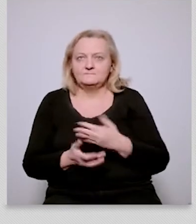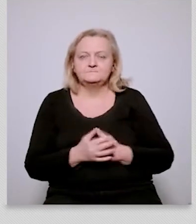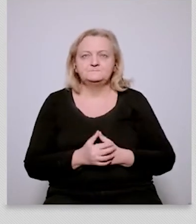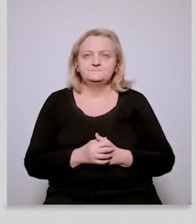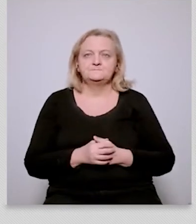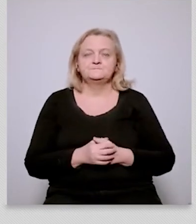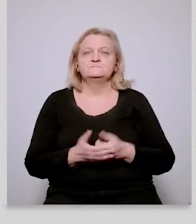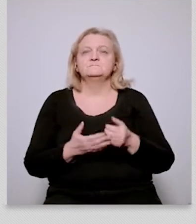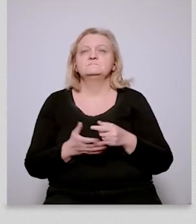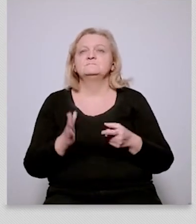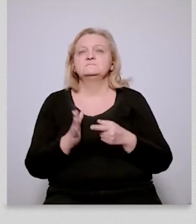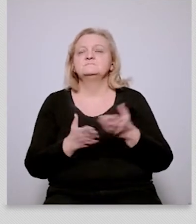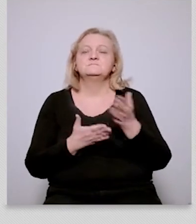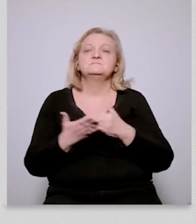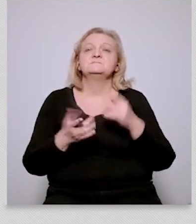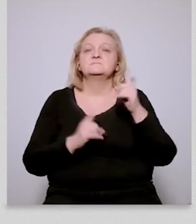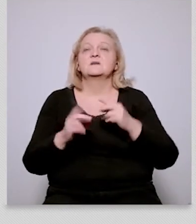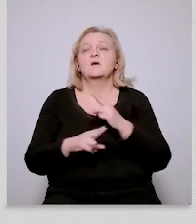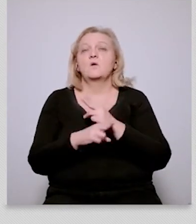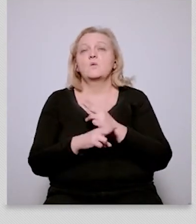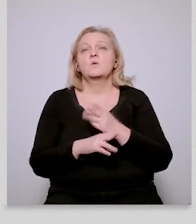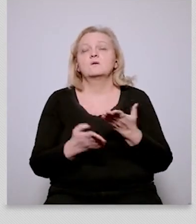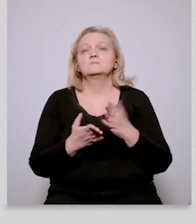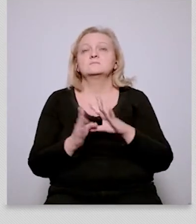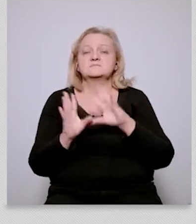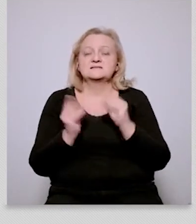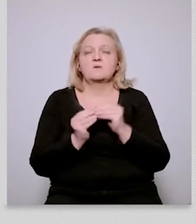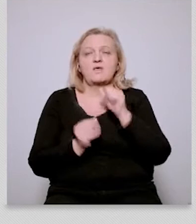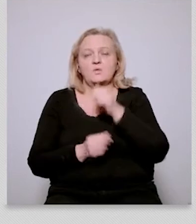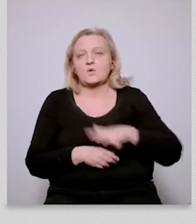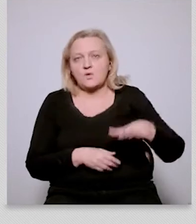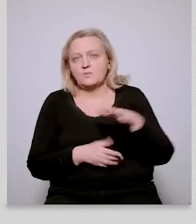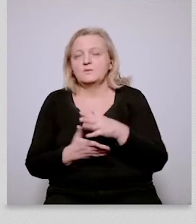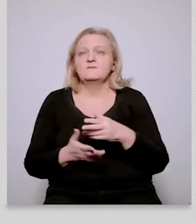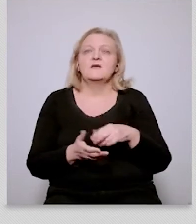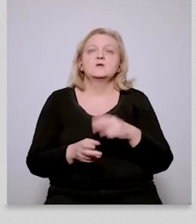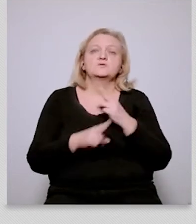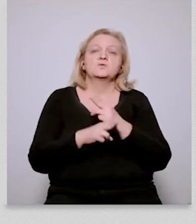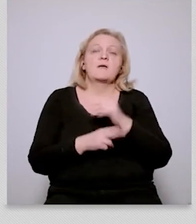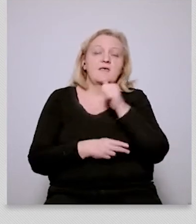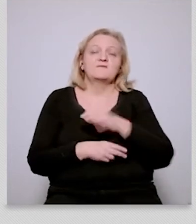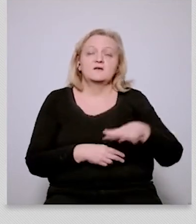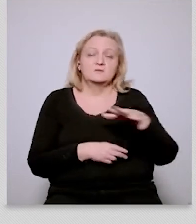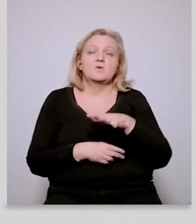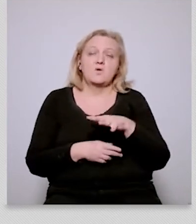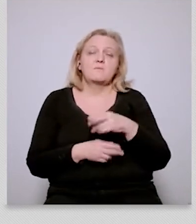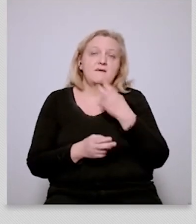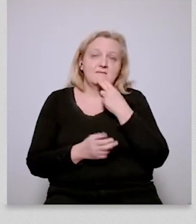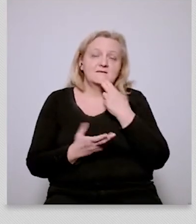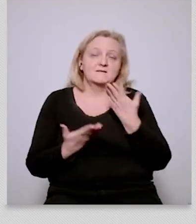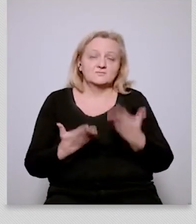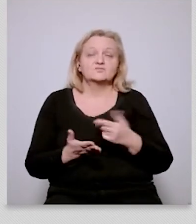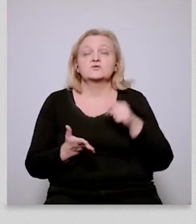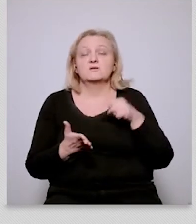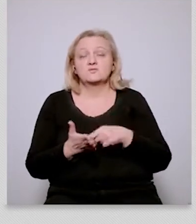częścią mówi się też tu o suwerenności Europy tak naprawdę suwerenności energetycznej Europy i